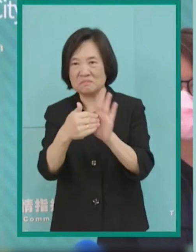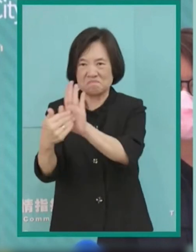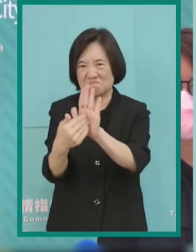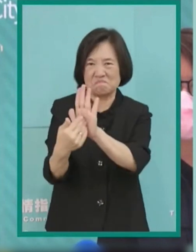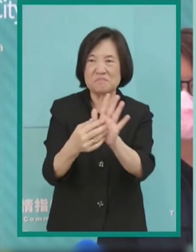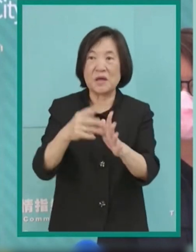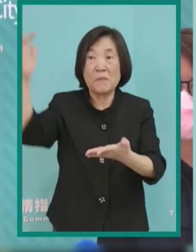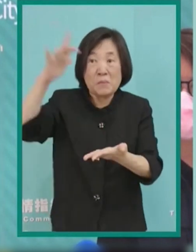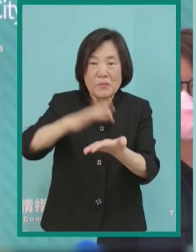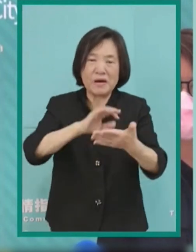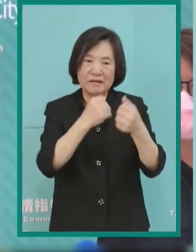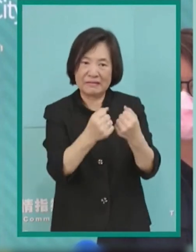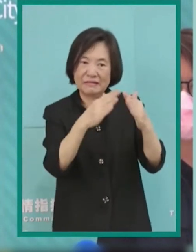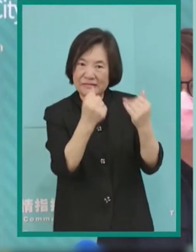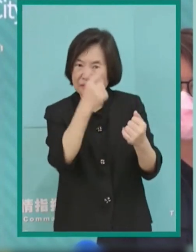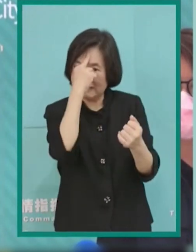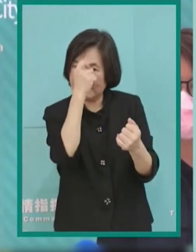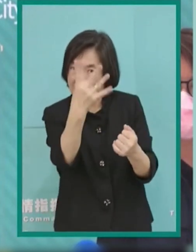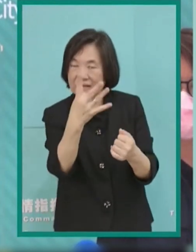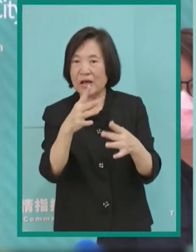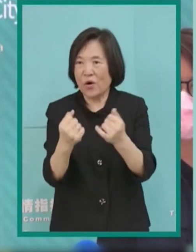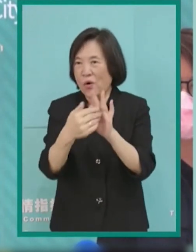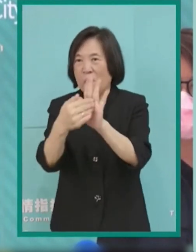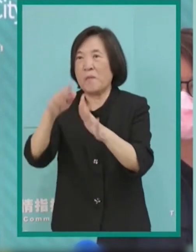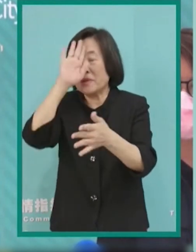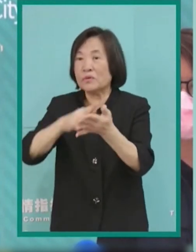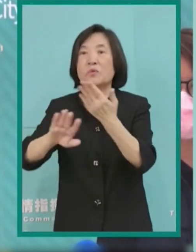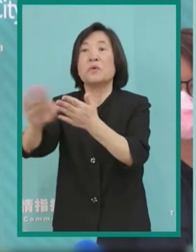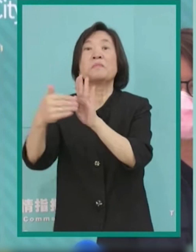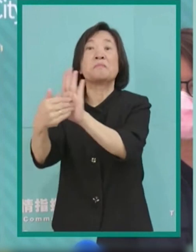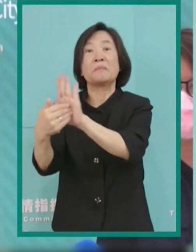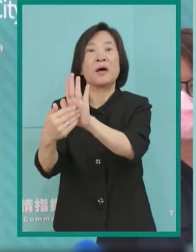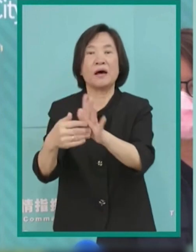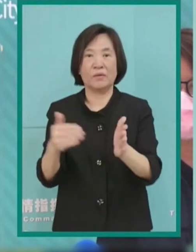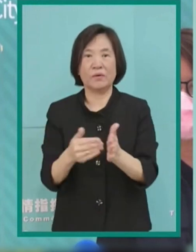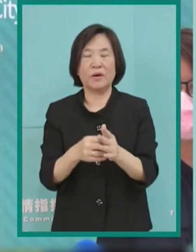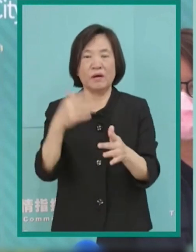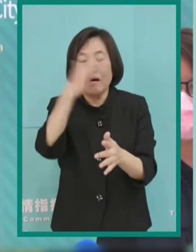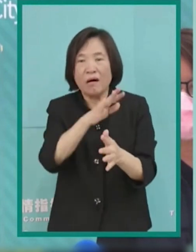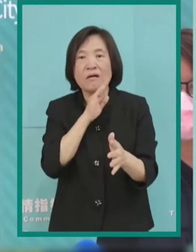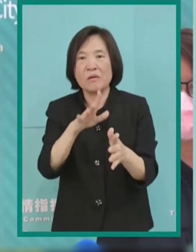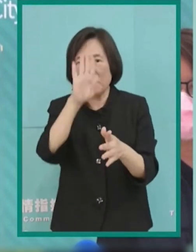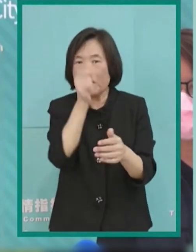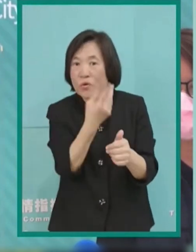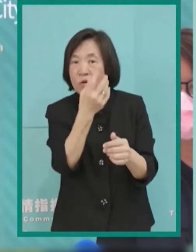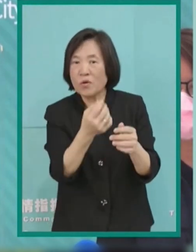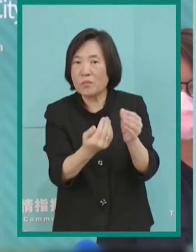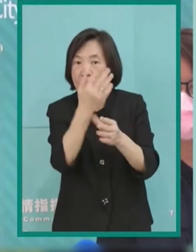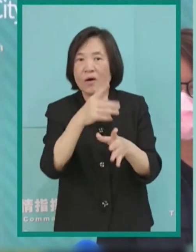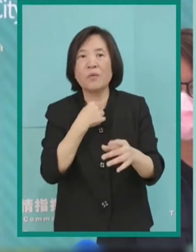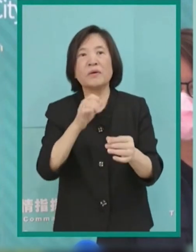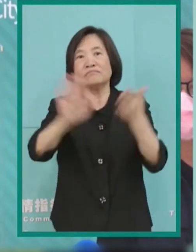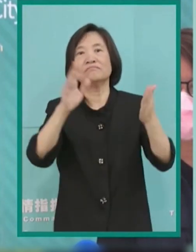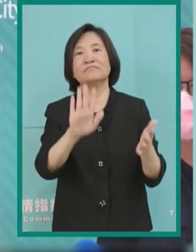全部观察14天，说一直很相当有效率把病毒挡在外面。就算偶尔几个突破，你知道吗？因为我们都消灭